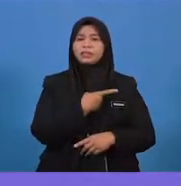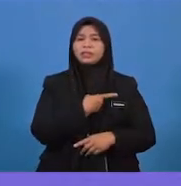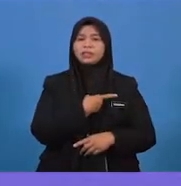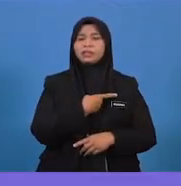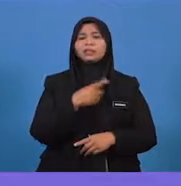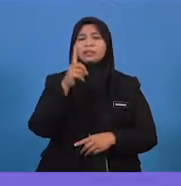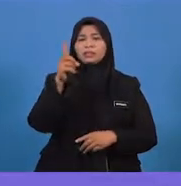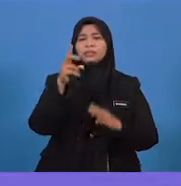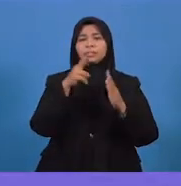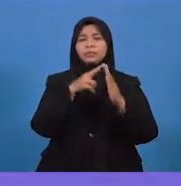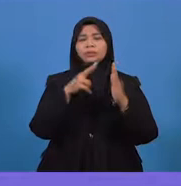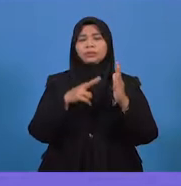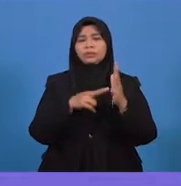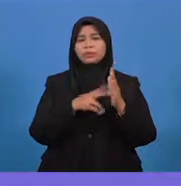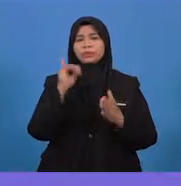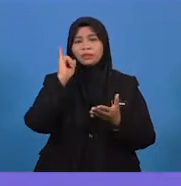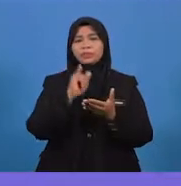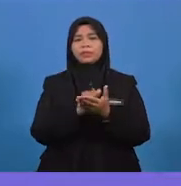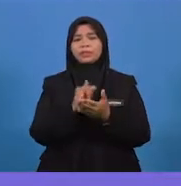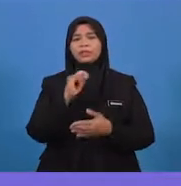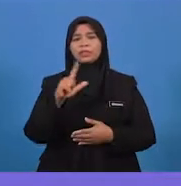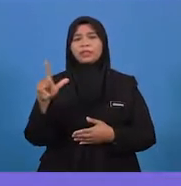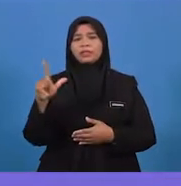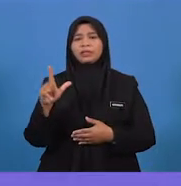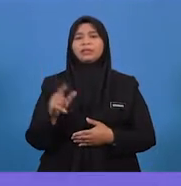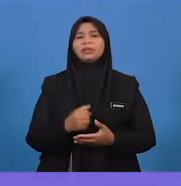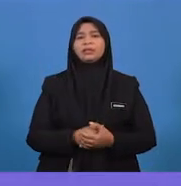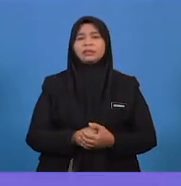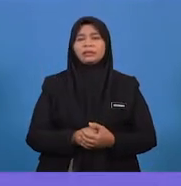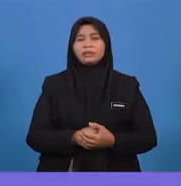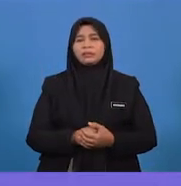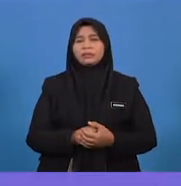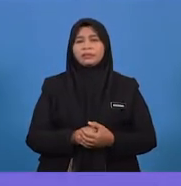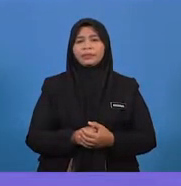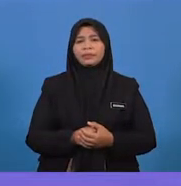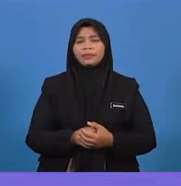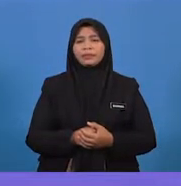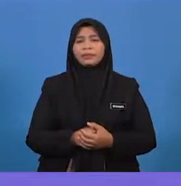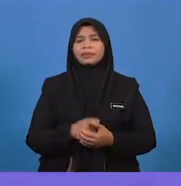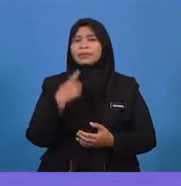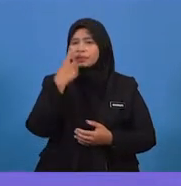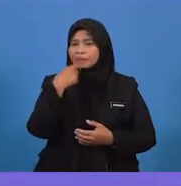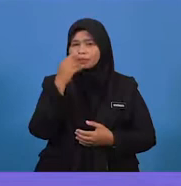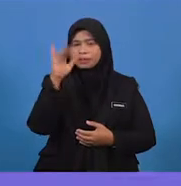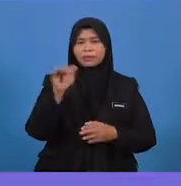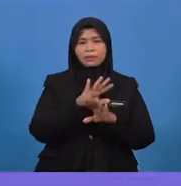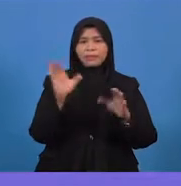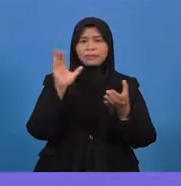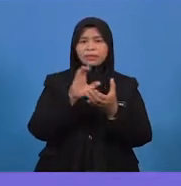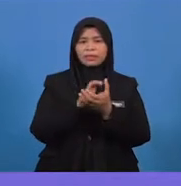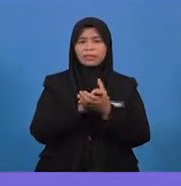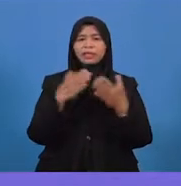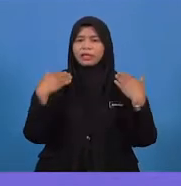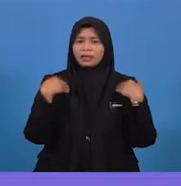satu rukun iman ialah beriman kepada malaikat. Bagi sesiapa yang tidak mempercayai